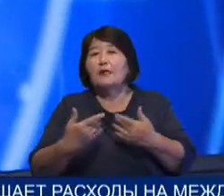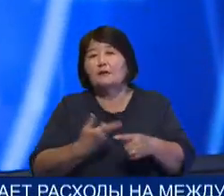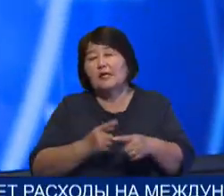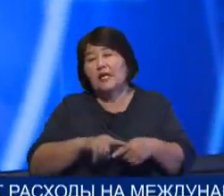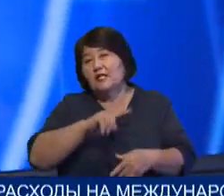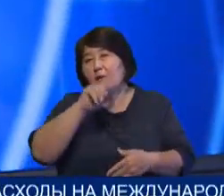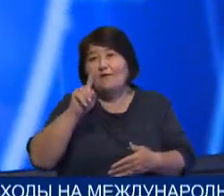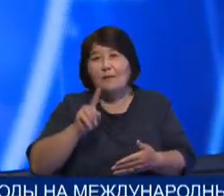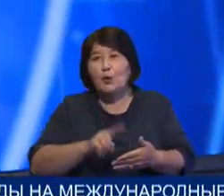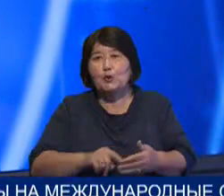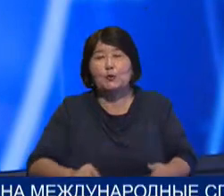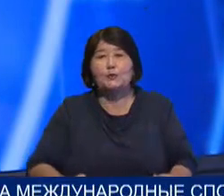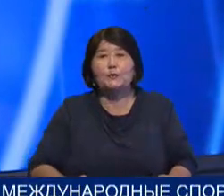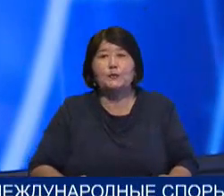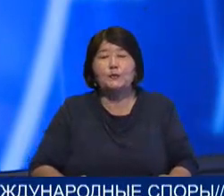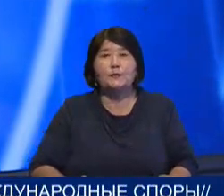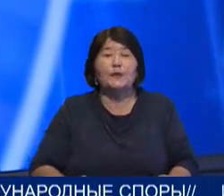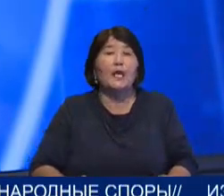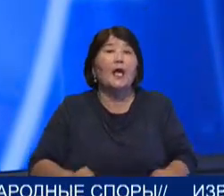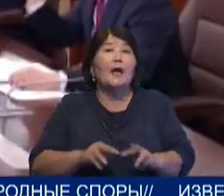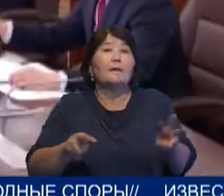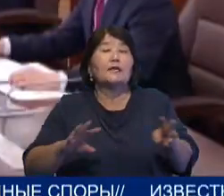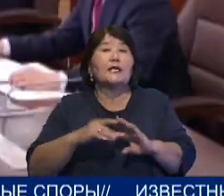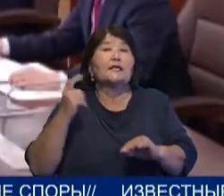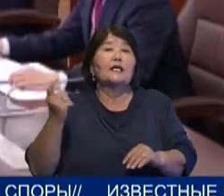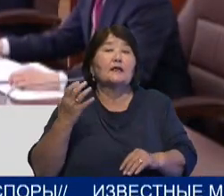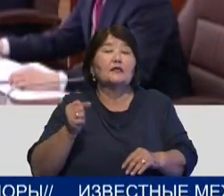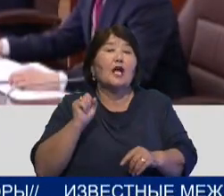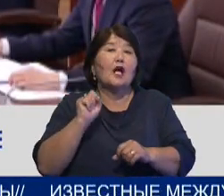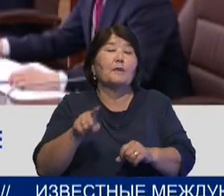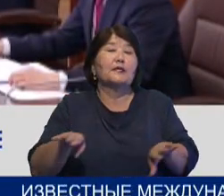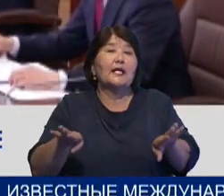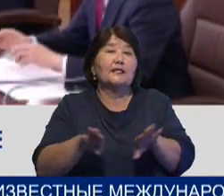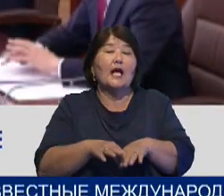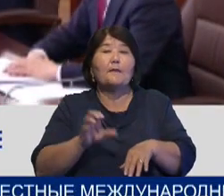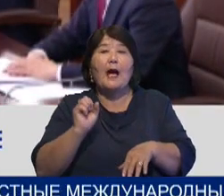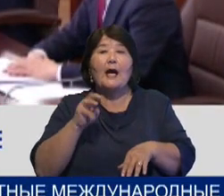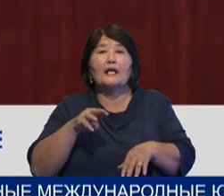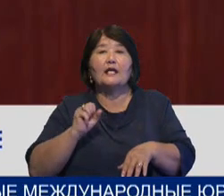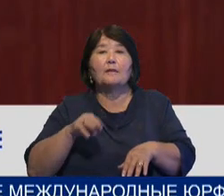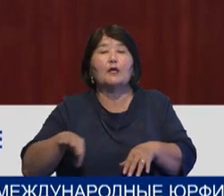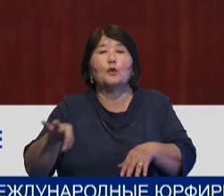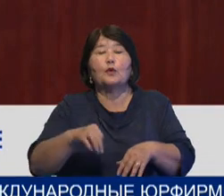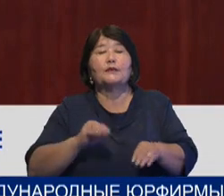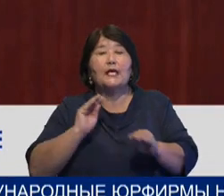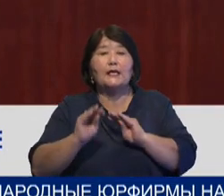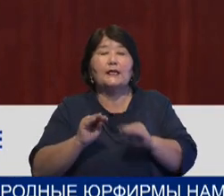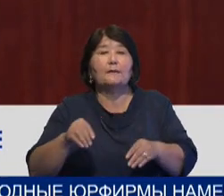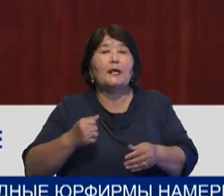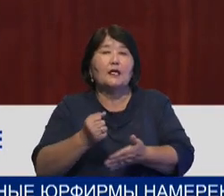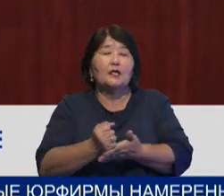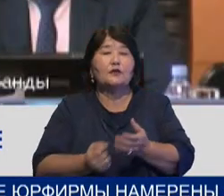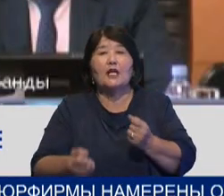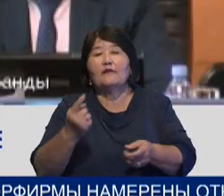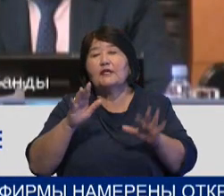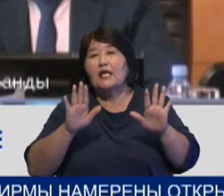этому вопросу министерству сельского хозяйства поручено совместно с акимата областей мобилизовать дополнительные ресурсы для